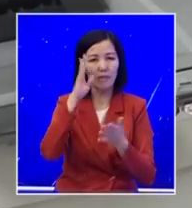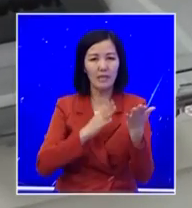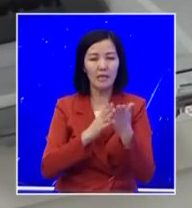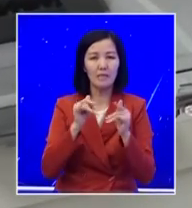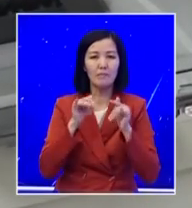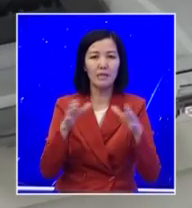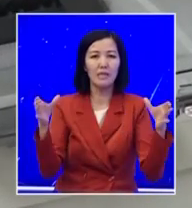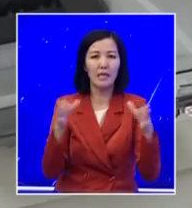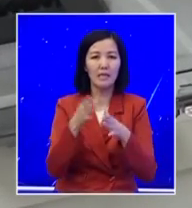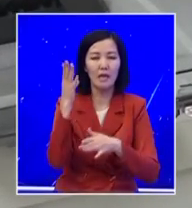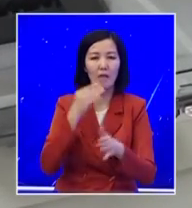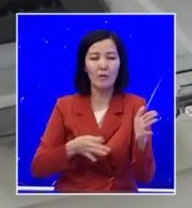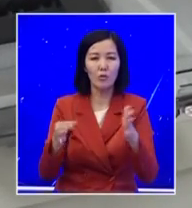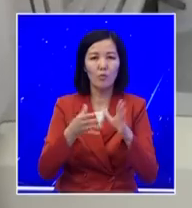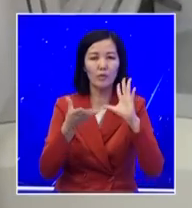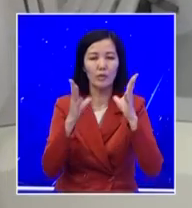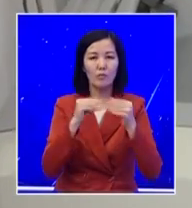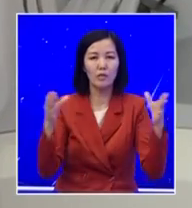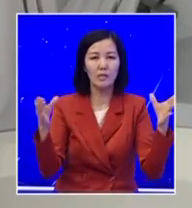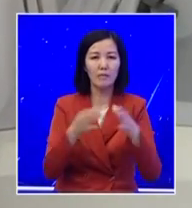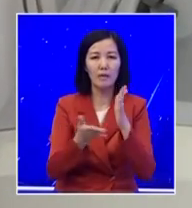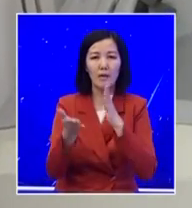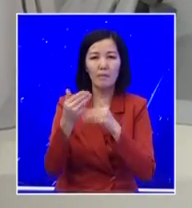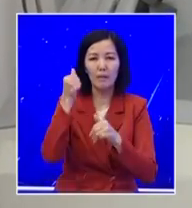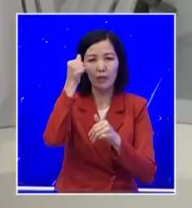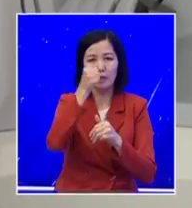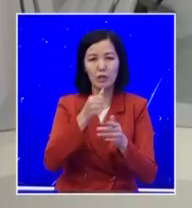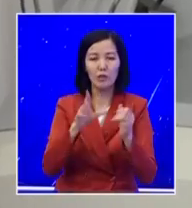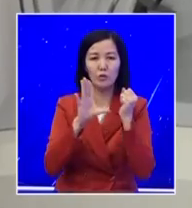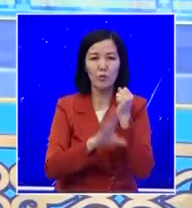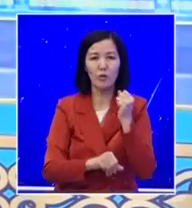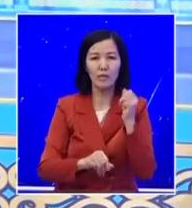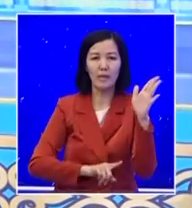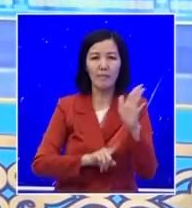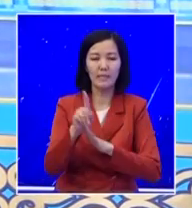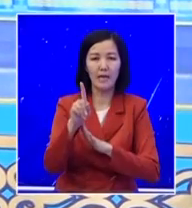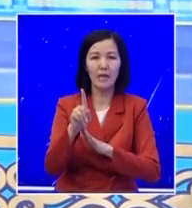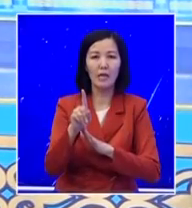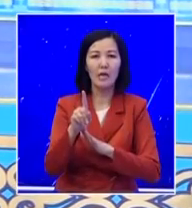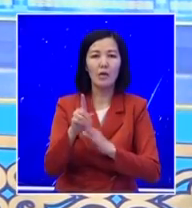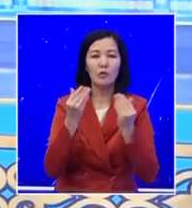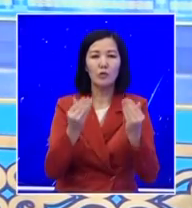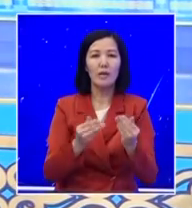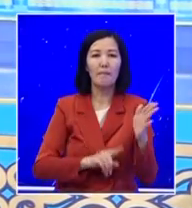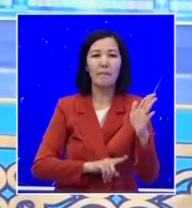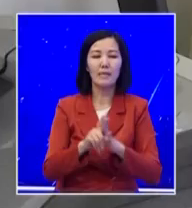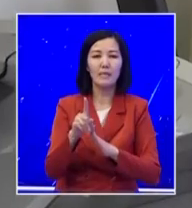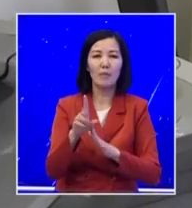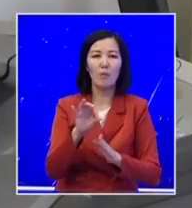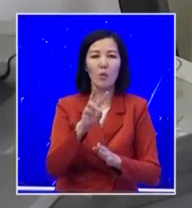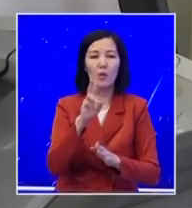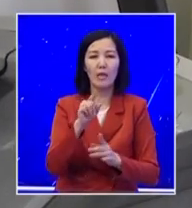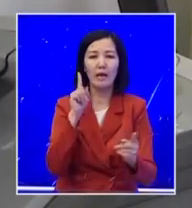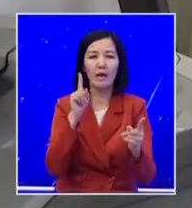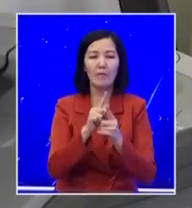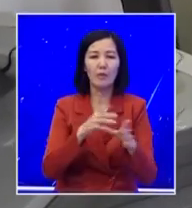Республикасының мемлекеттік қызмет істері агенттігінің Алматы облысы бойынша департаменті былтыр жыл соңында бастаған. Содан бері онлайн қабылдау